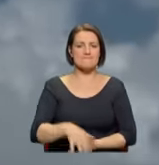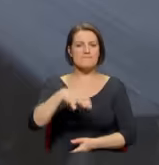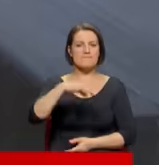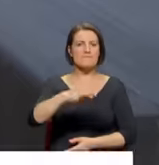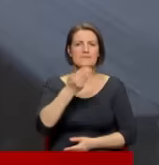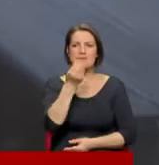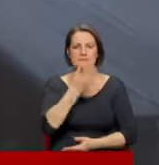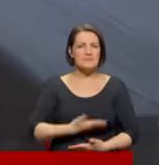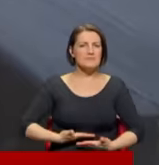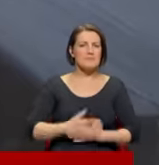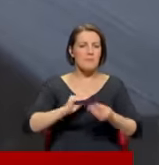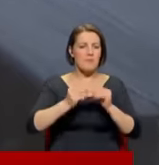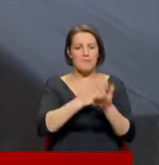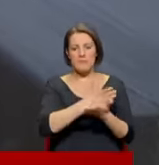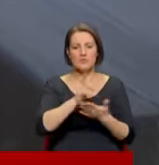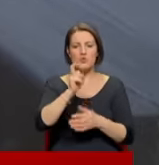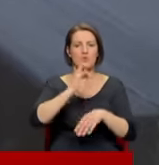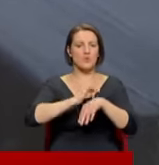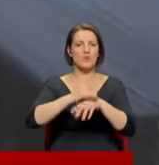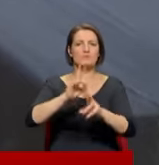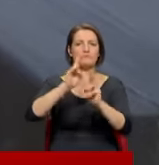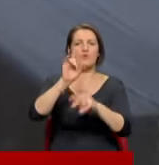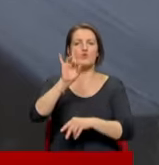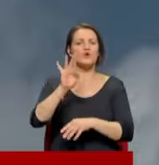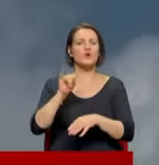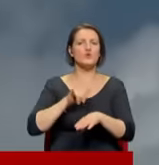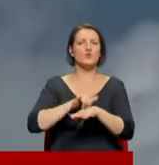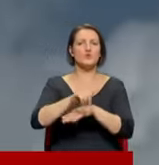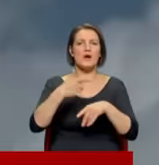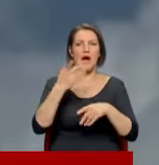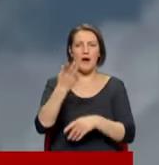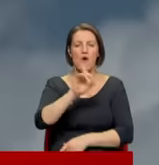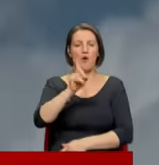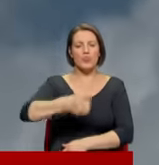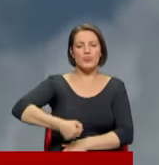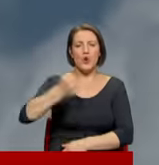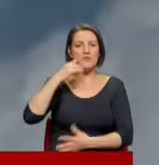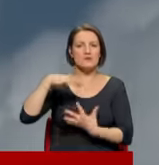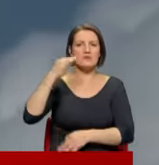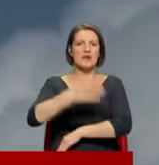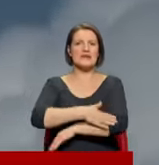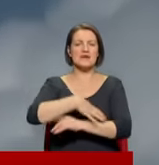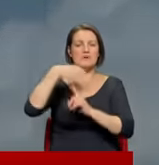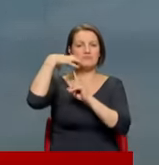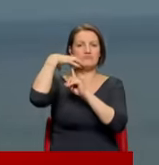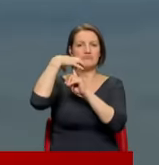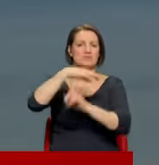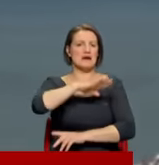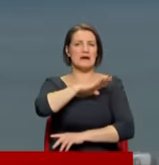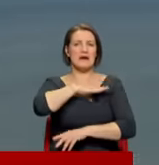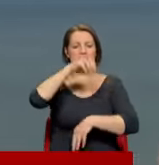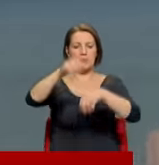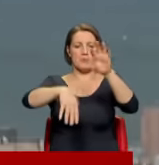Bölgede kıtlık tehlikesi sürerken 9 ülkeye ait 14 uçaktan oluşan filo 10 ton insani yardımı paraşütle Gazze